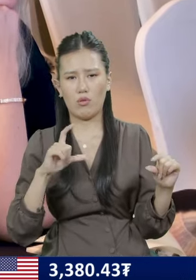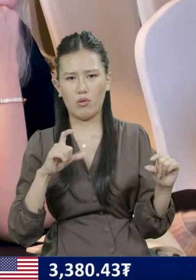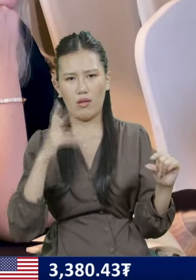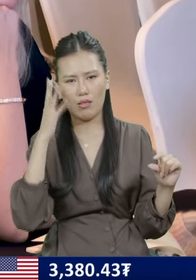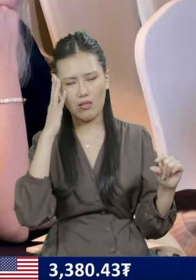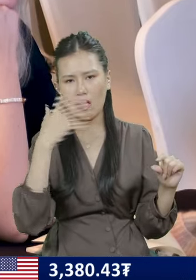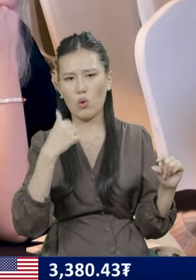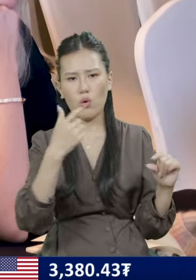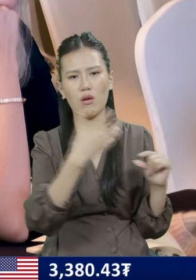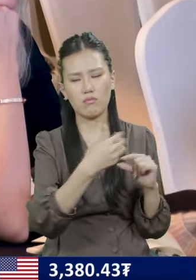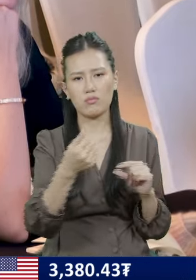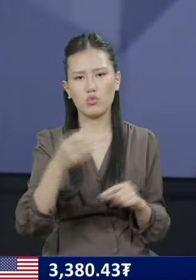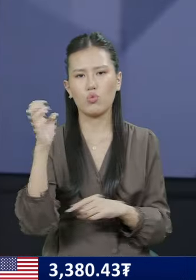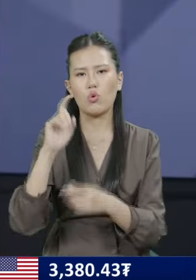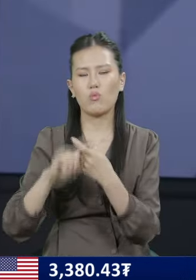холбооноос хийжээ.